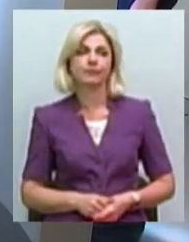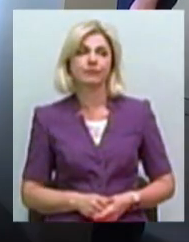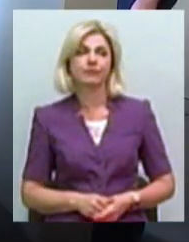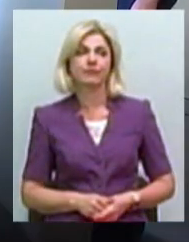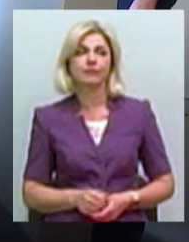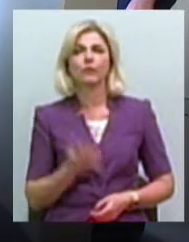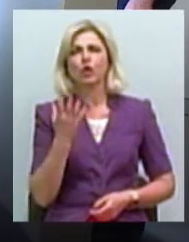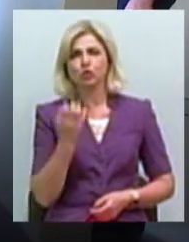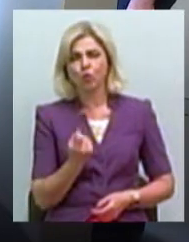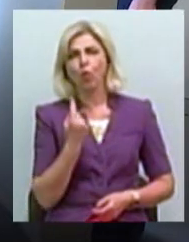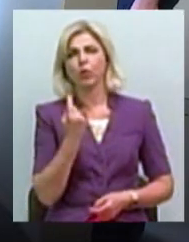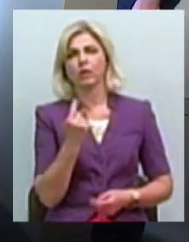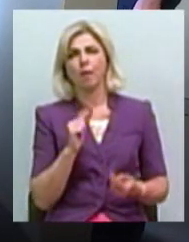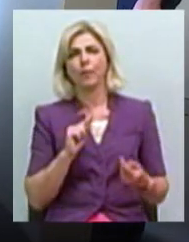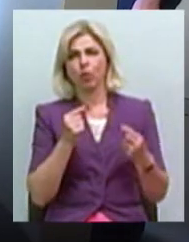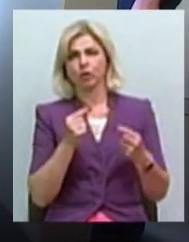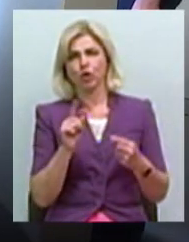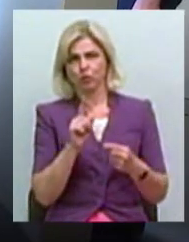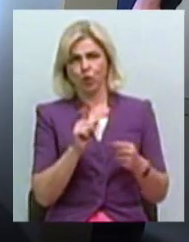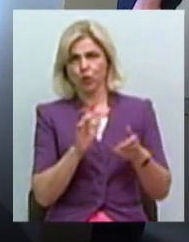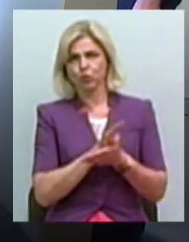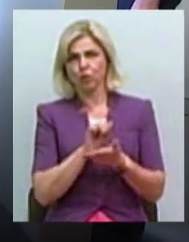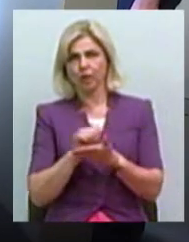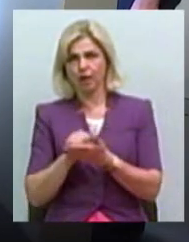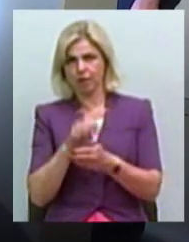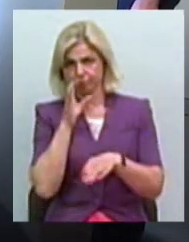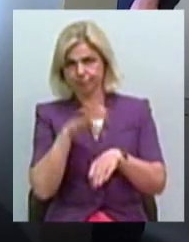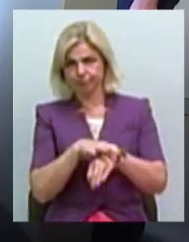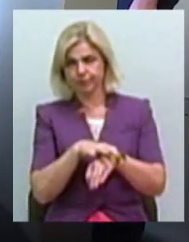Ще одне протиріччя, яке я помітив, на сайті